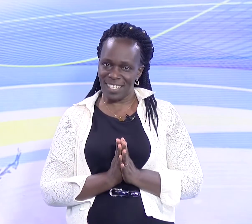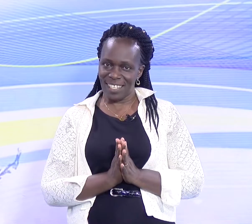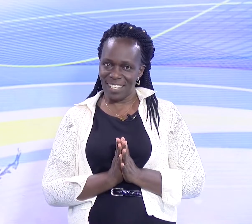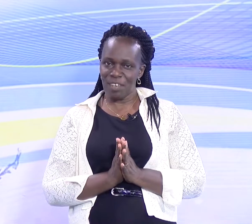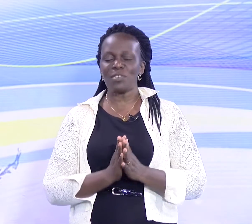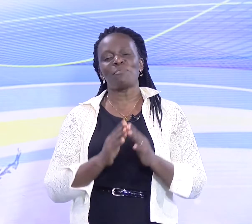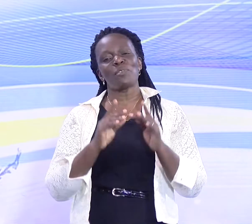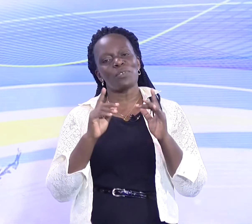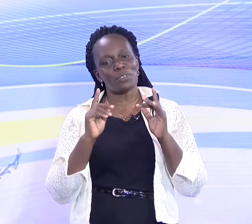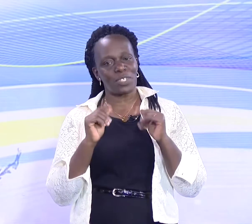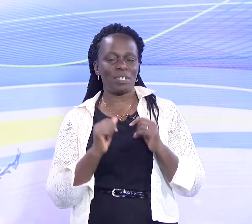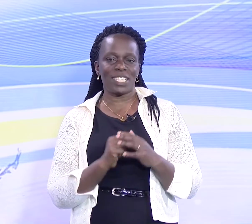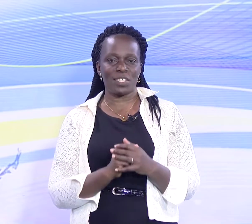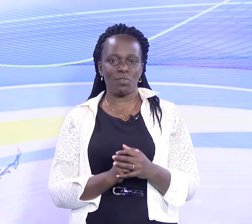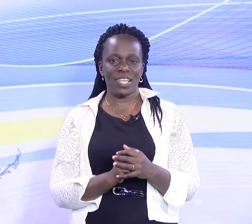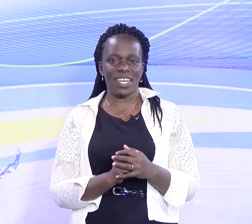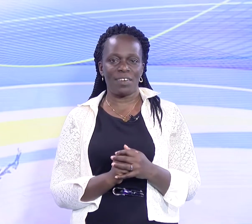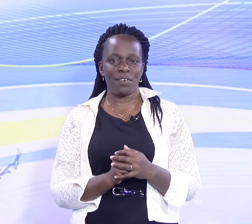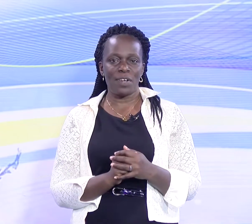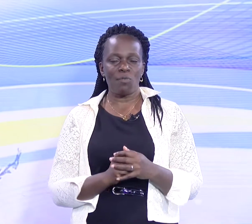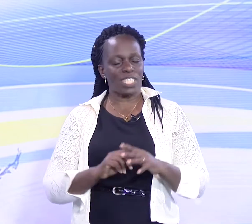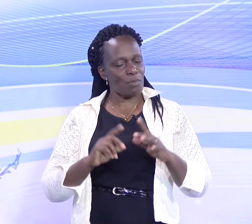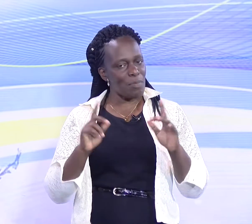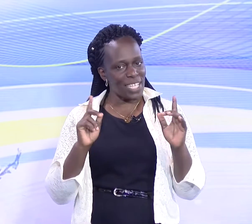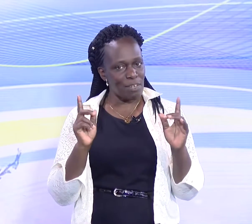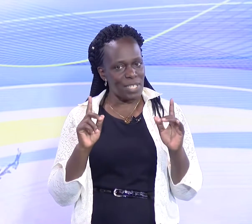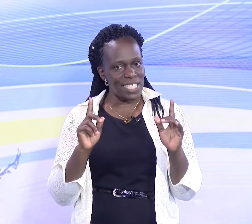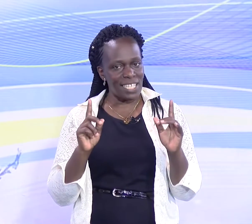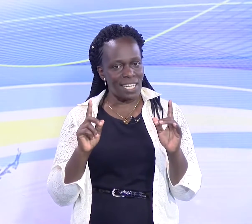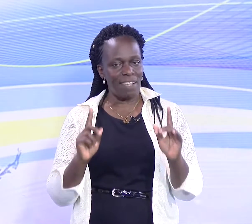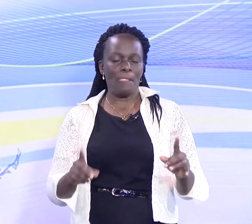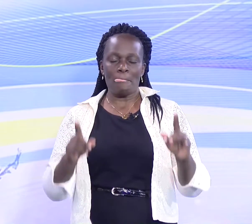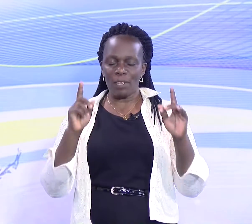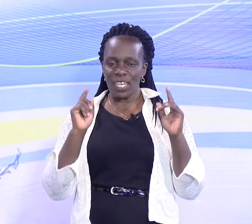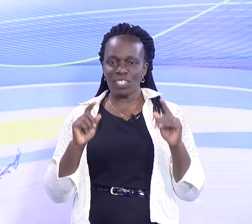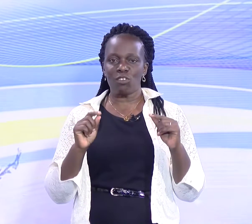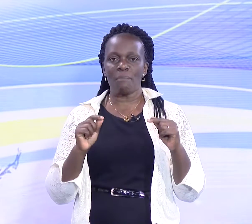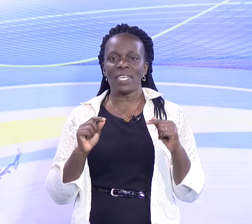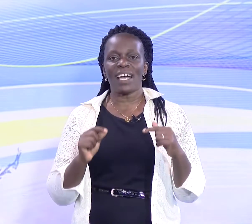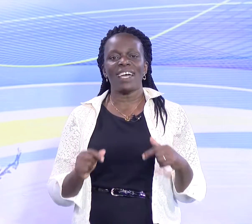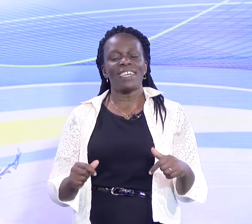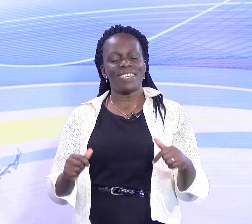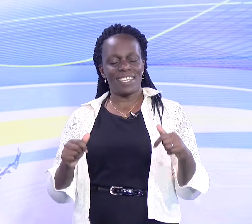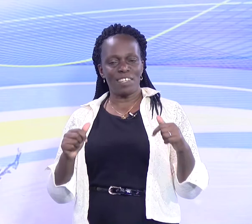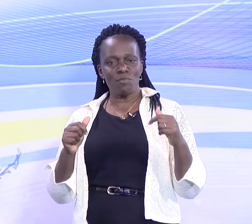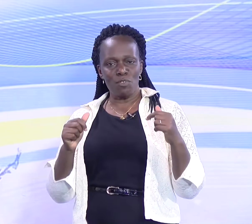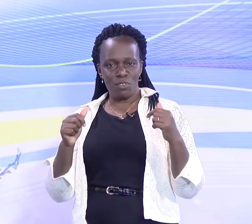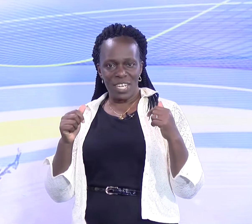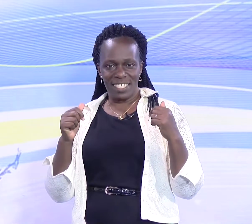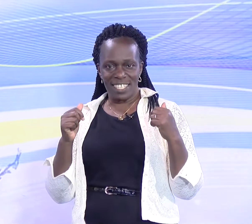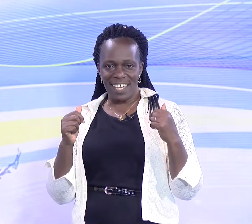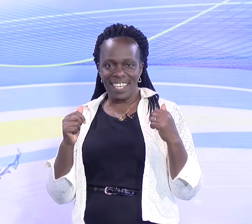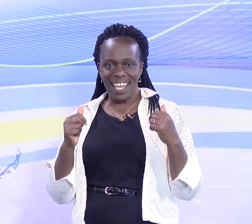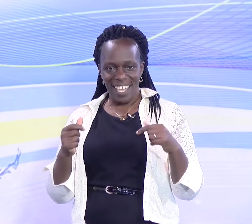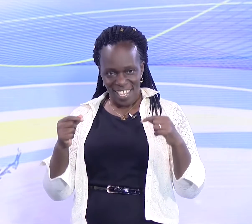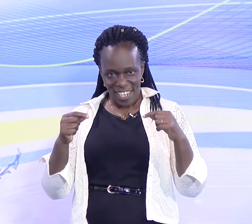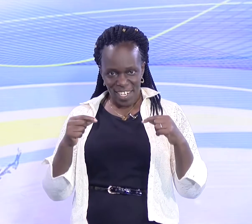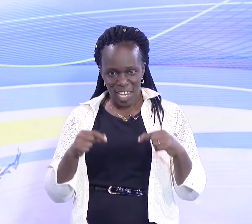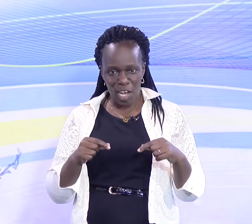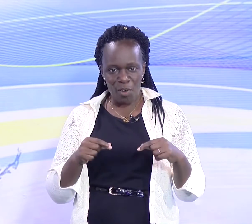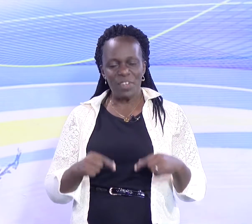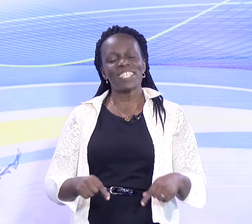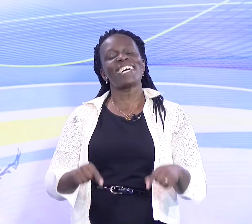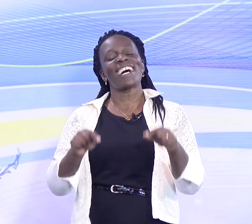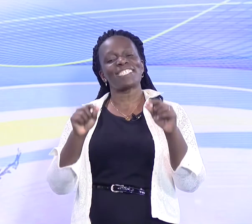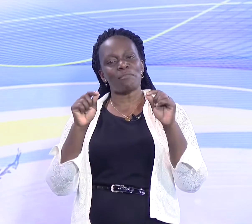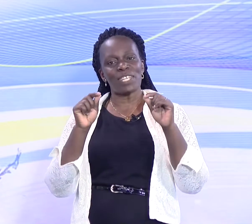Daudi, huyo Mungu ndio tunaoita siku ya leo, kwa sababu hajabadilika. Neno linatuambia yeye ni Mungu yule jana,